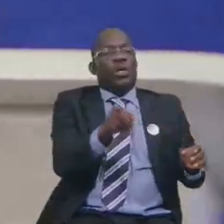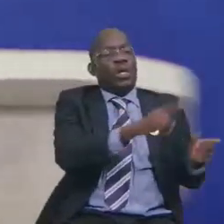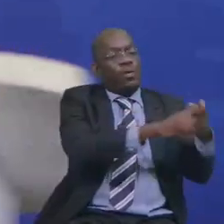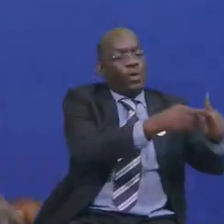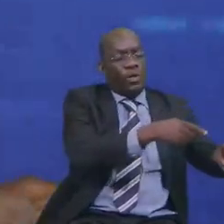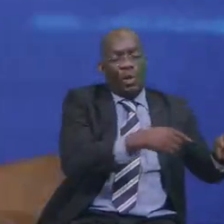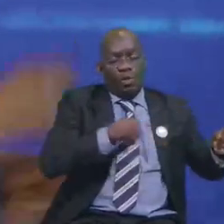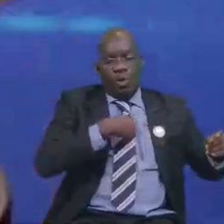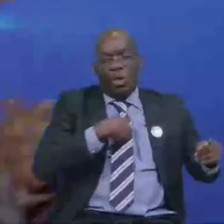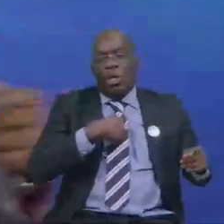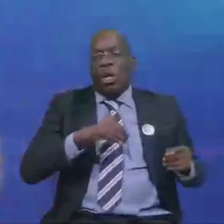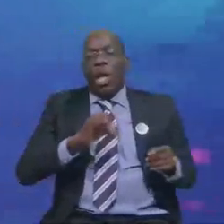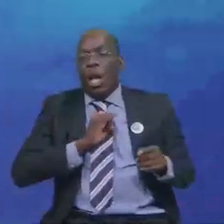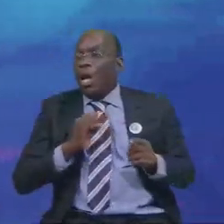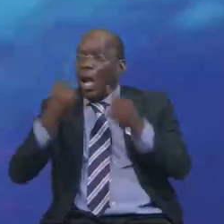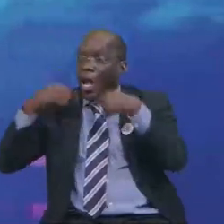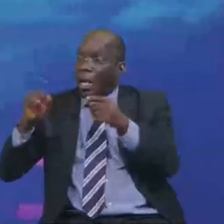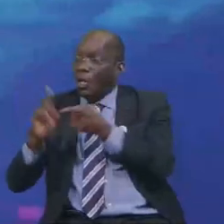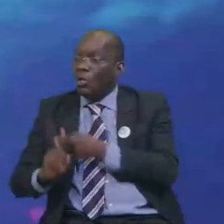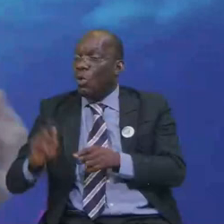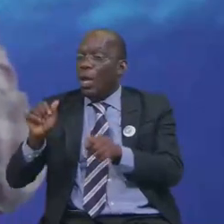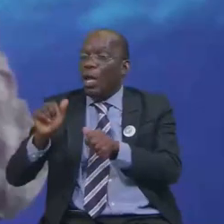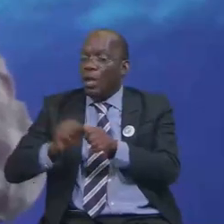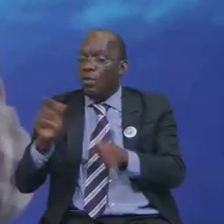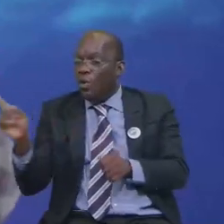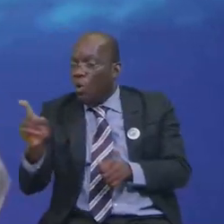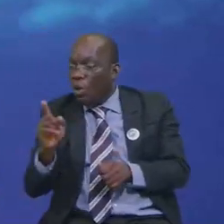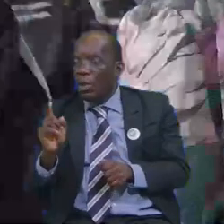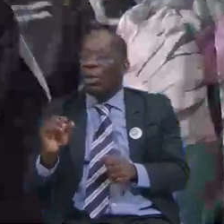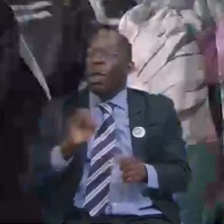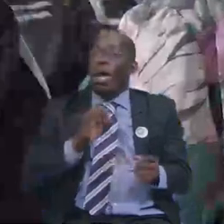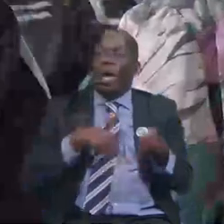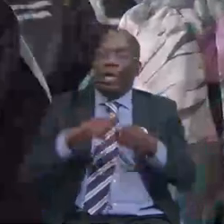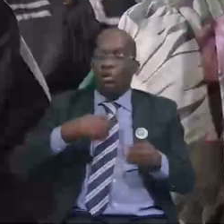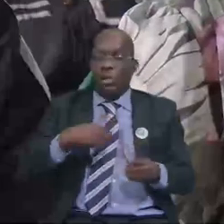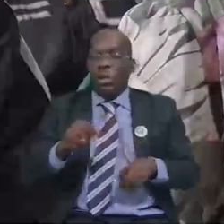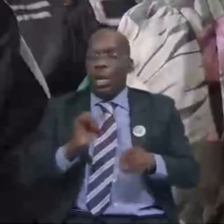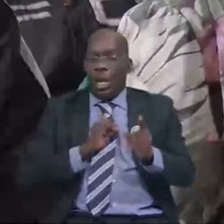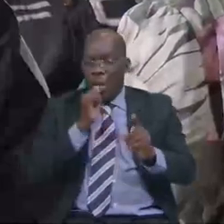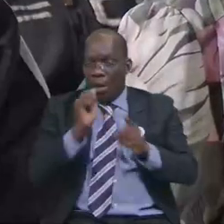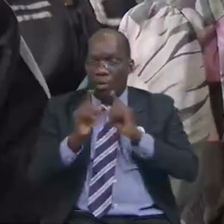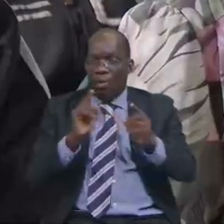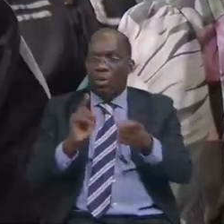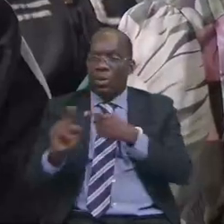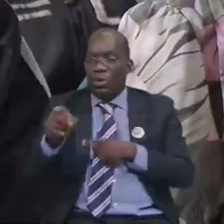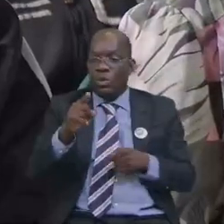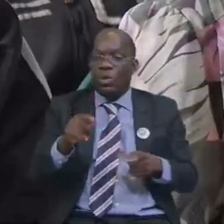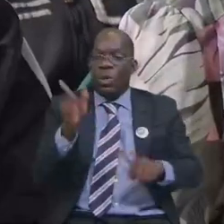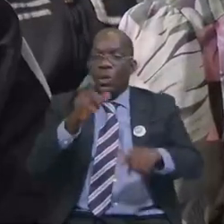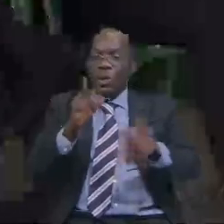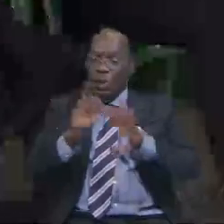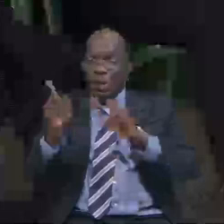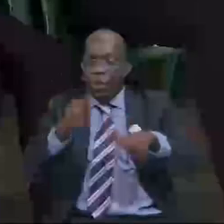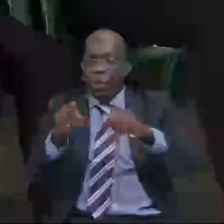autour de moi je parle de toi et je parle pour toi je dis c'est de ta part que je parle